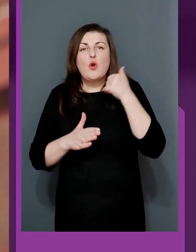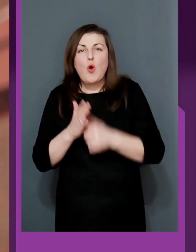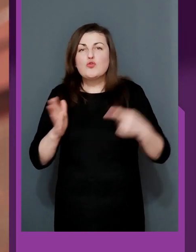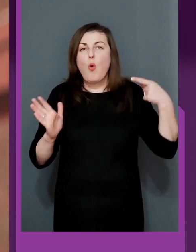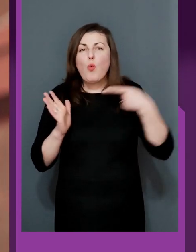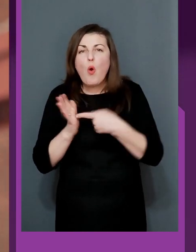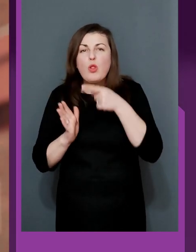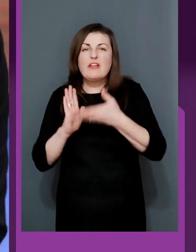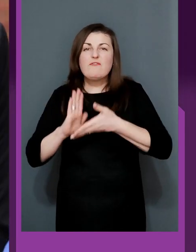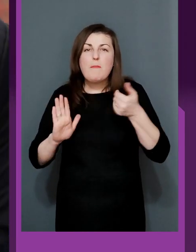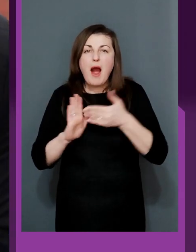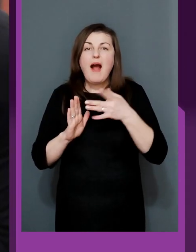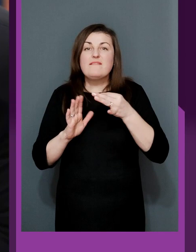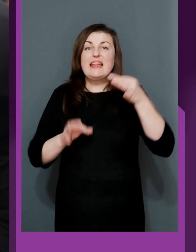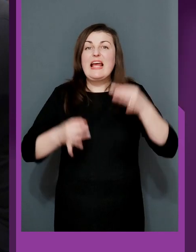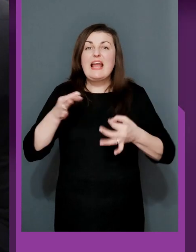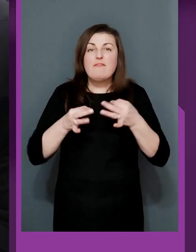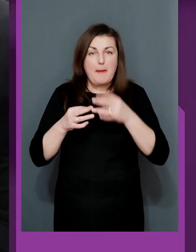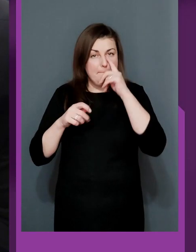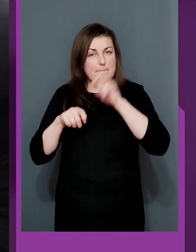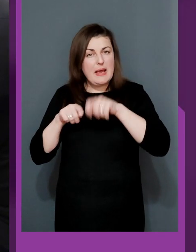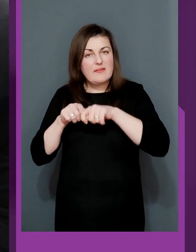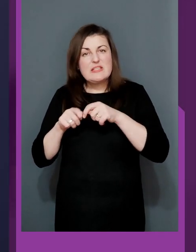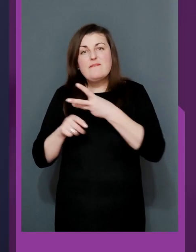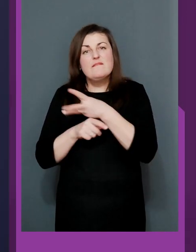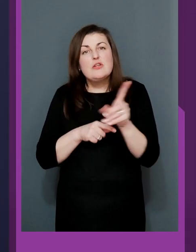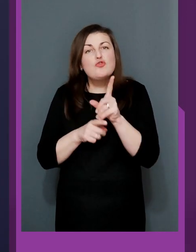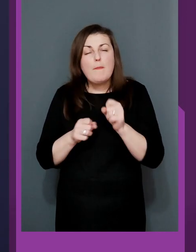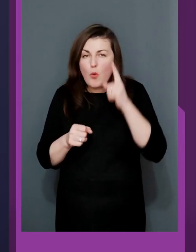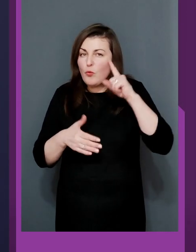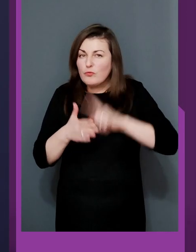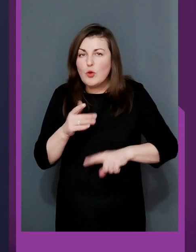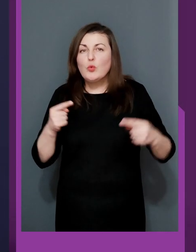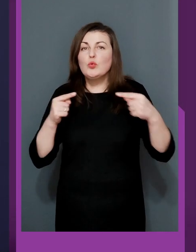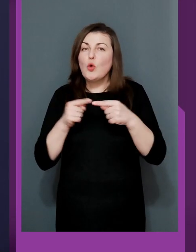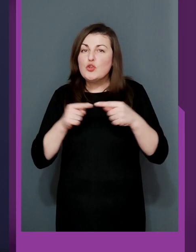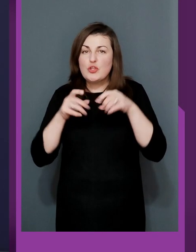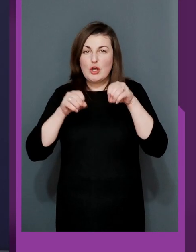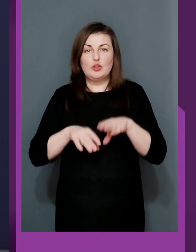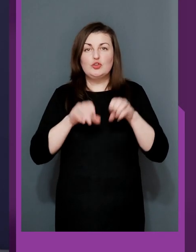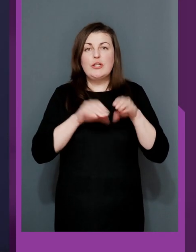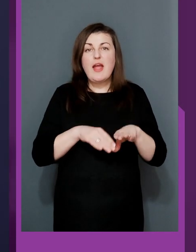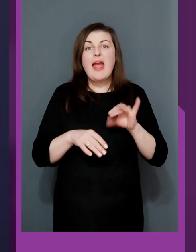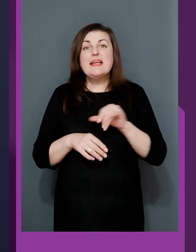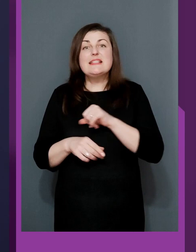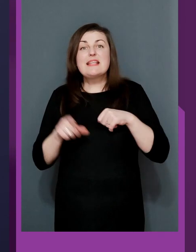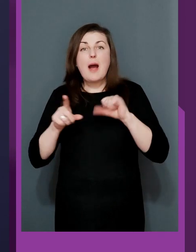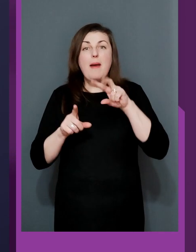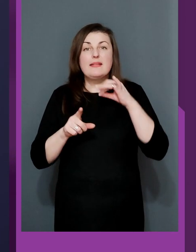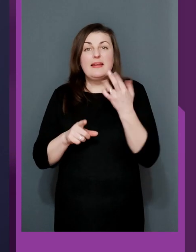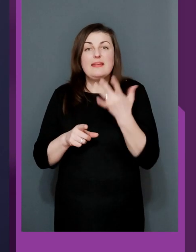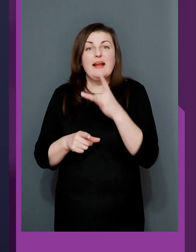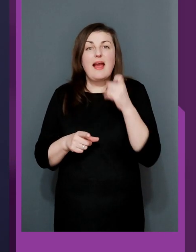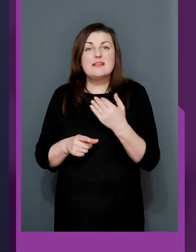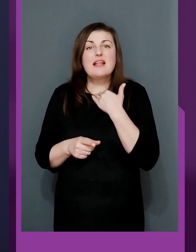кожного уколу він вимагав від рефері передивитись відео щоб пересвідчитись у точності рішення і сам Андрій